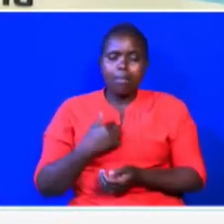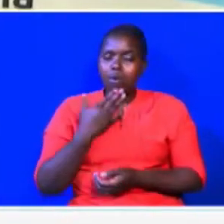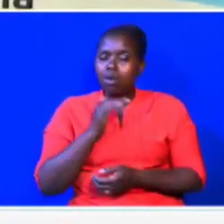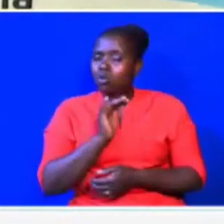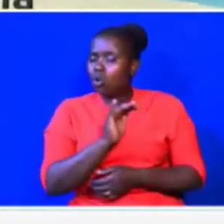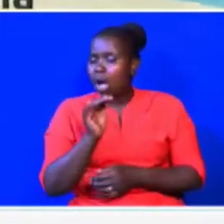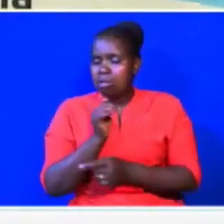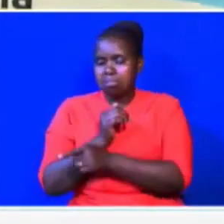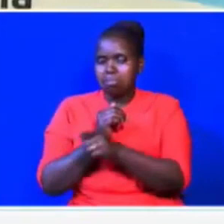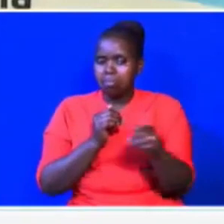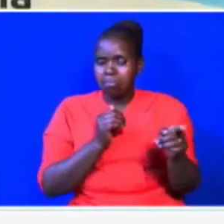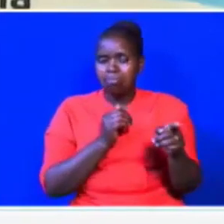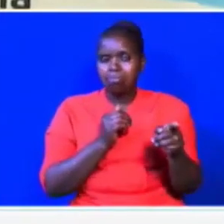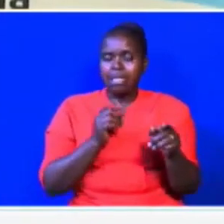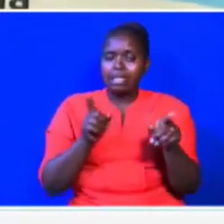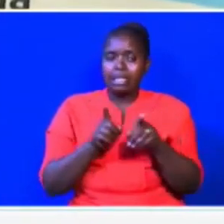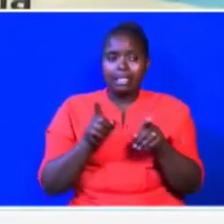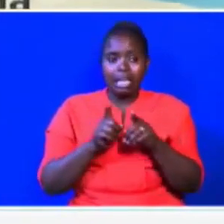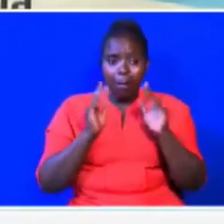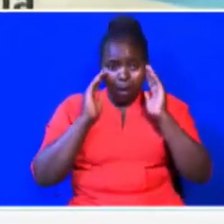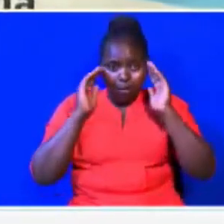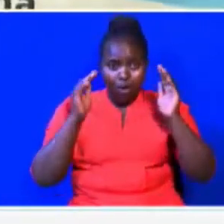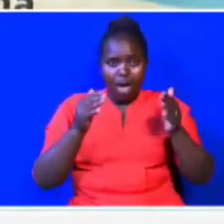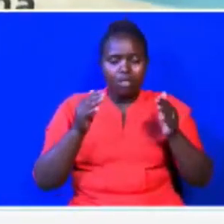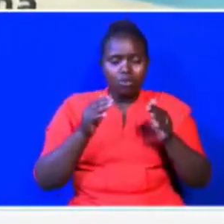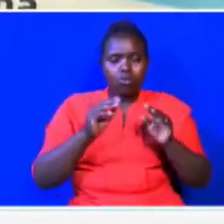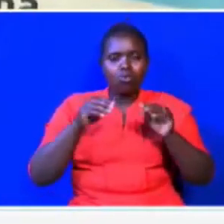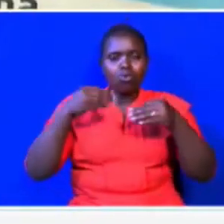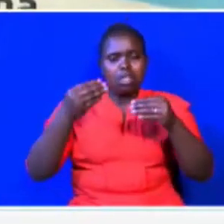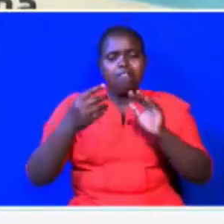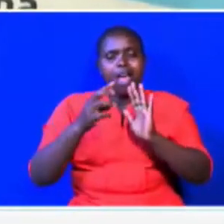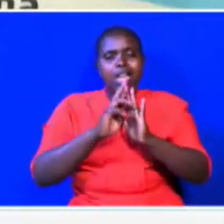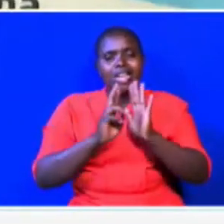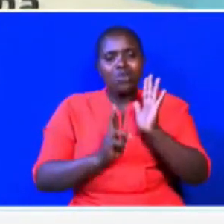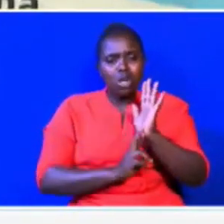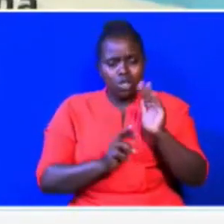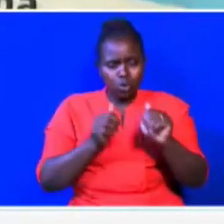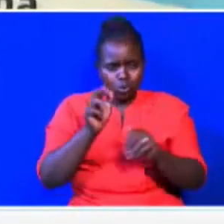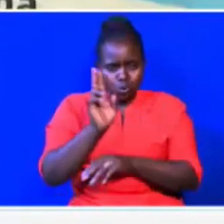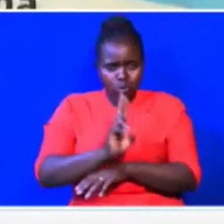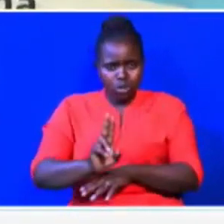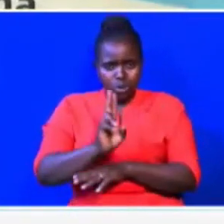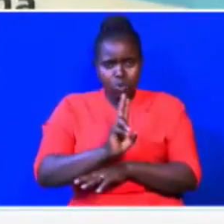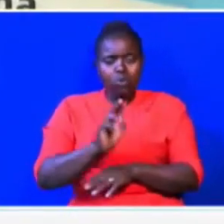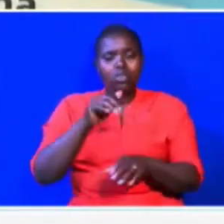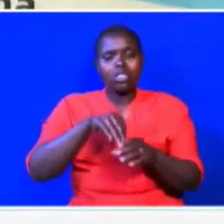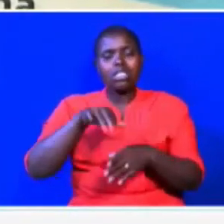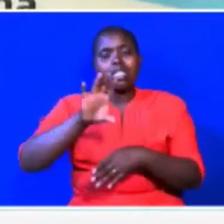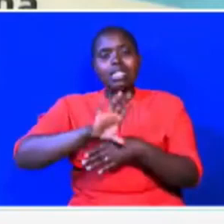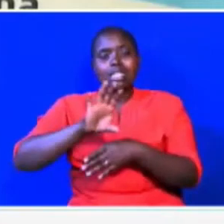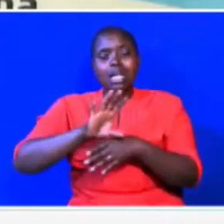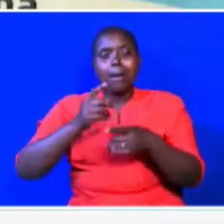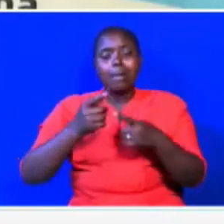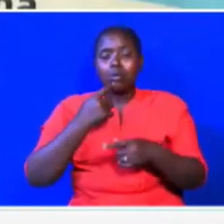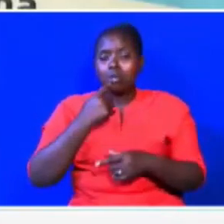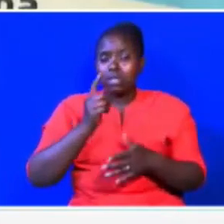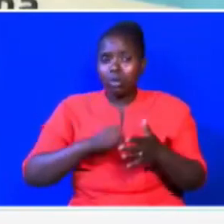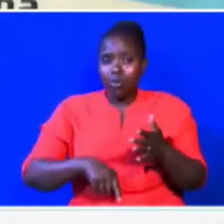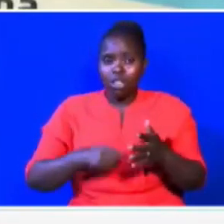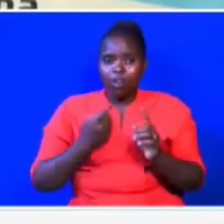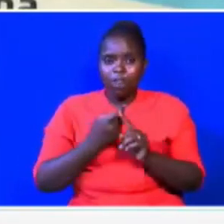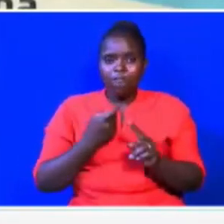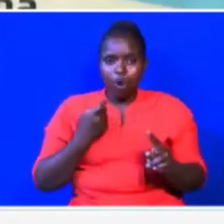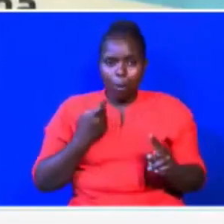tumewauliza pia washughulike na mambo ya kutoa masharti ambayo itatumika katika makanisa, lakini tumesema